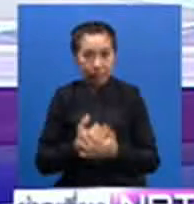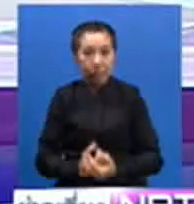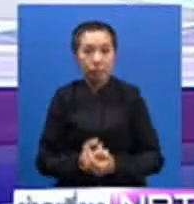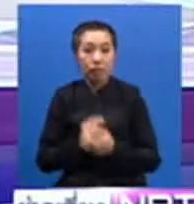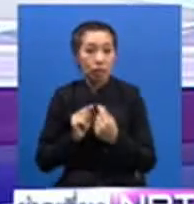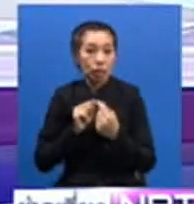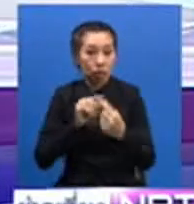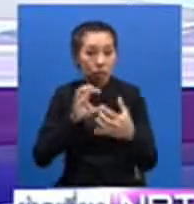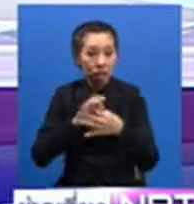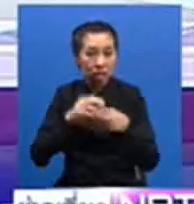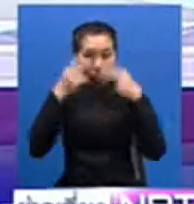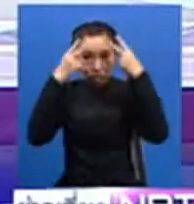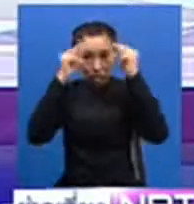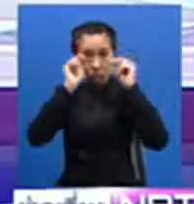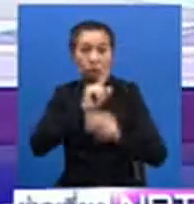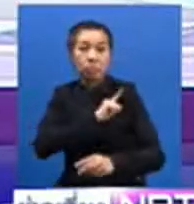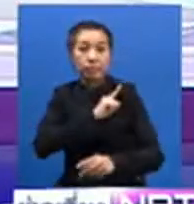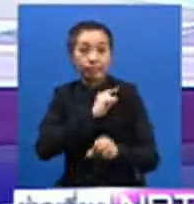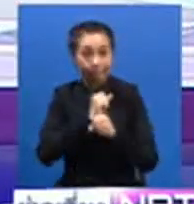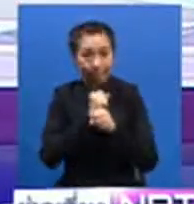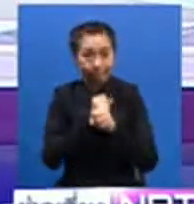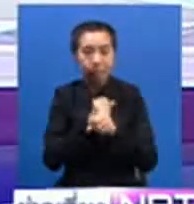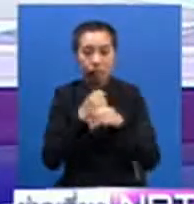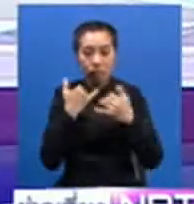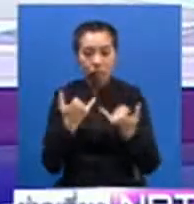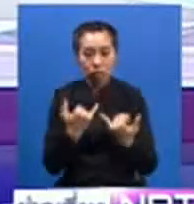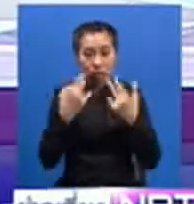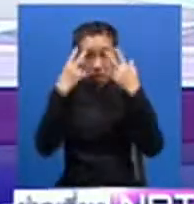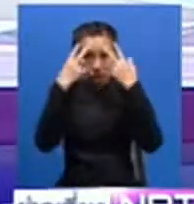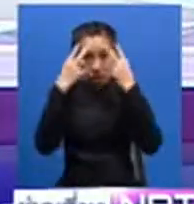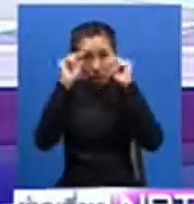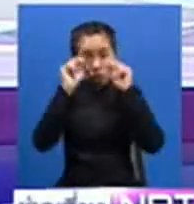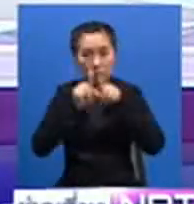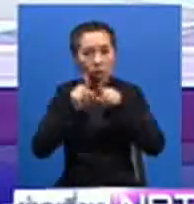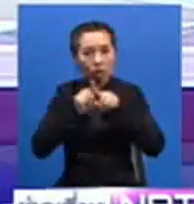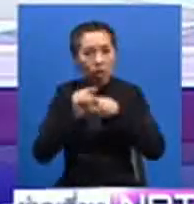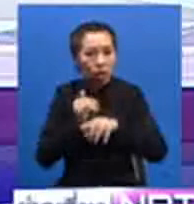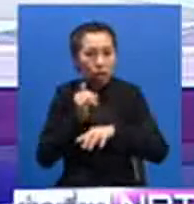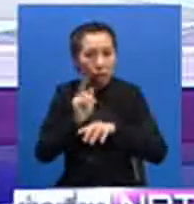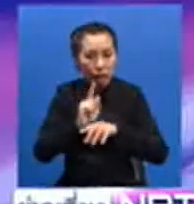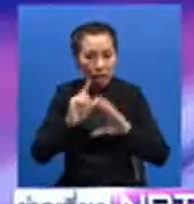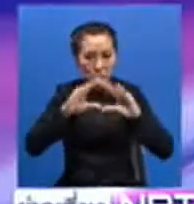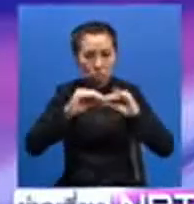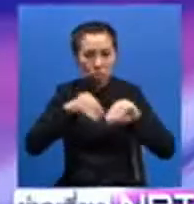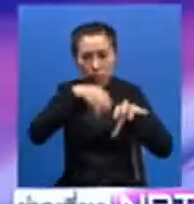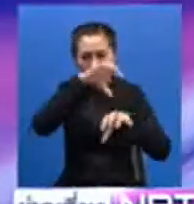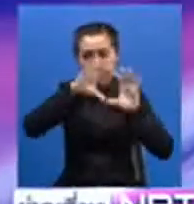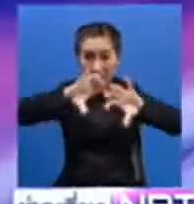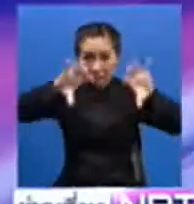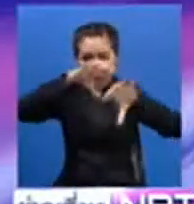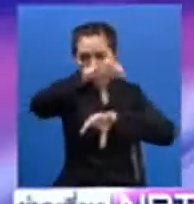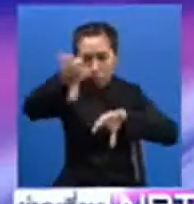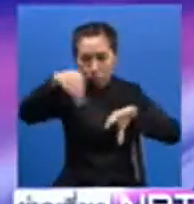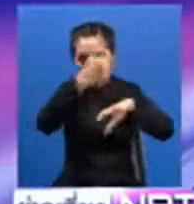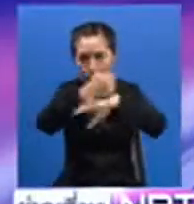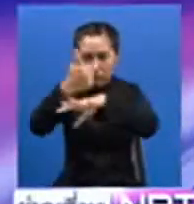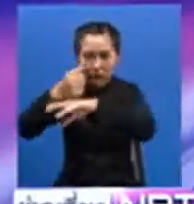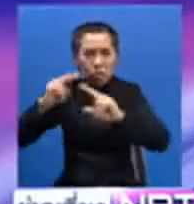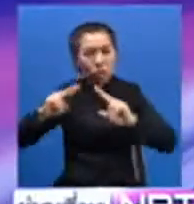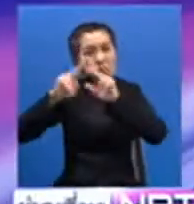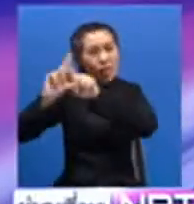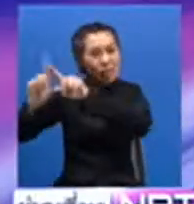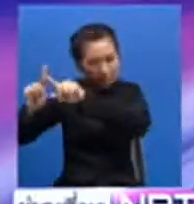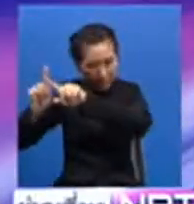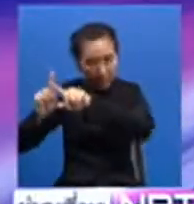ติดต่อที่ภารกิจนายกรัฐมนตรีกันบ้างค่ะวันนี้นายกรัฐมนตรีเป็นประธานประชุมหัวหน้าส่วนราชการระดับกระทรวงนัด